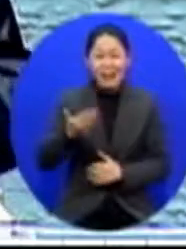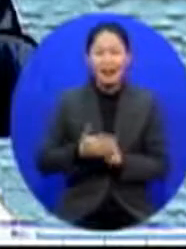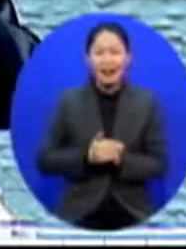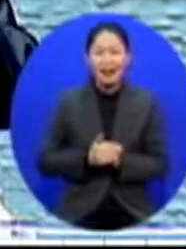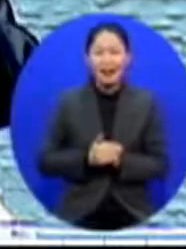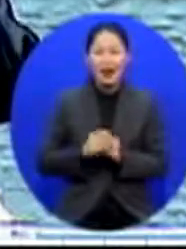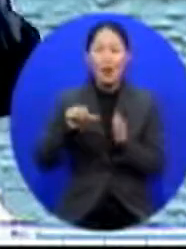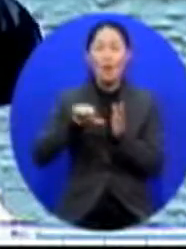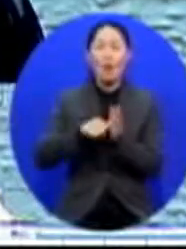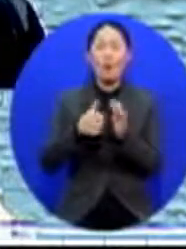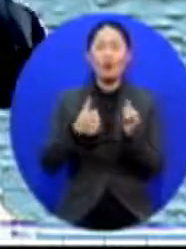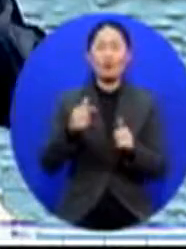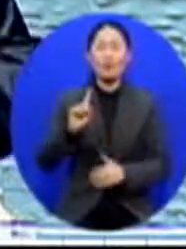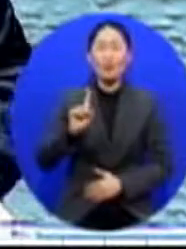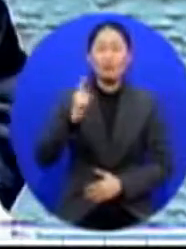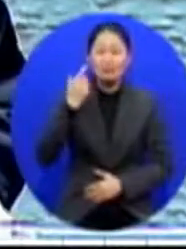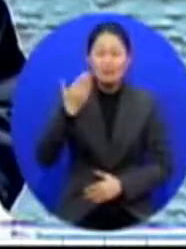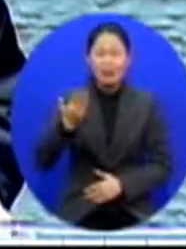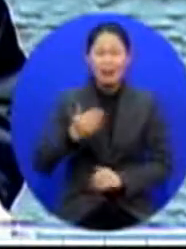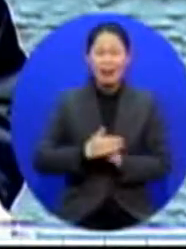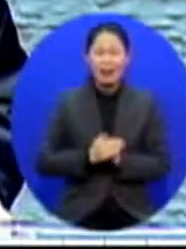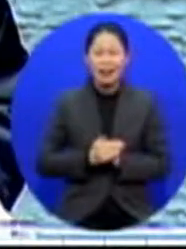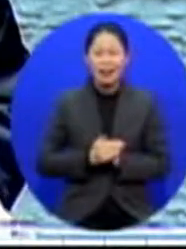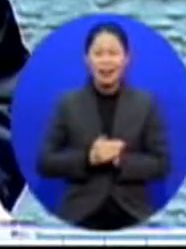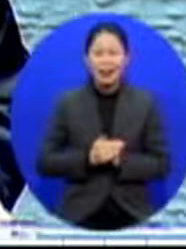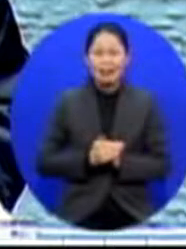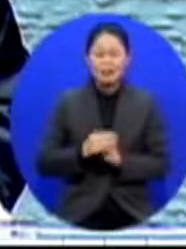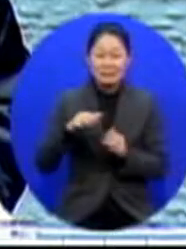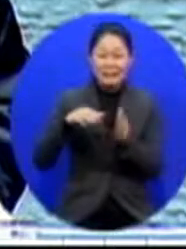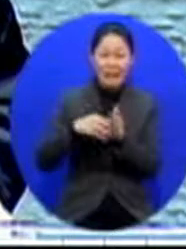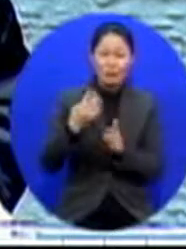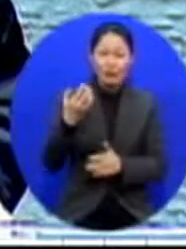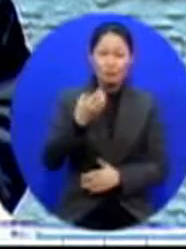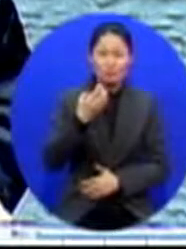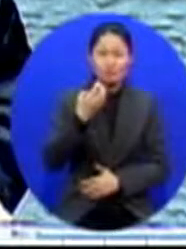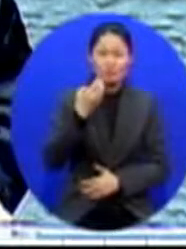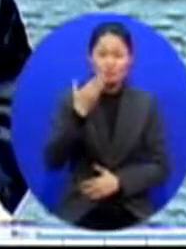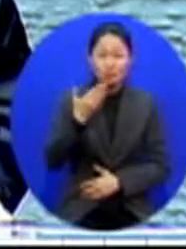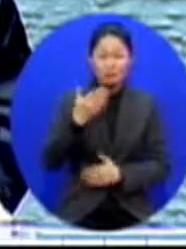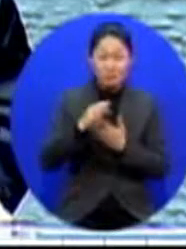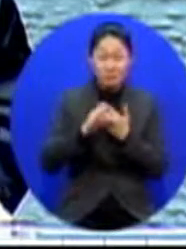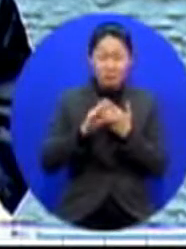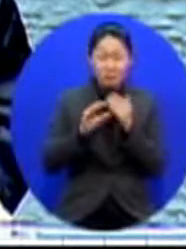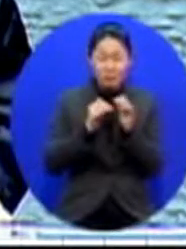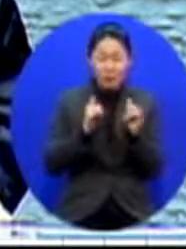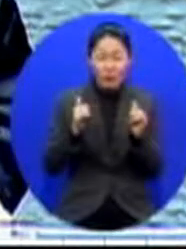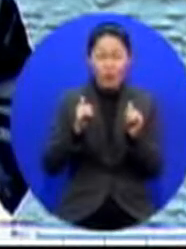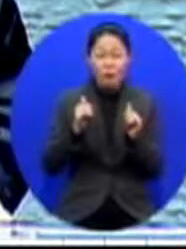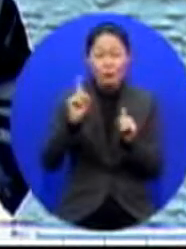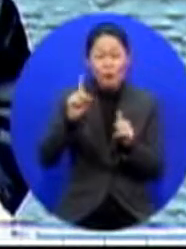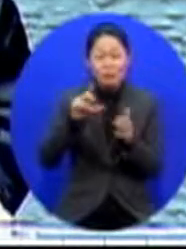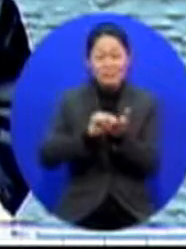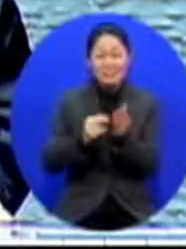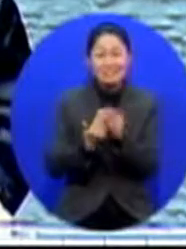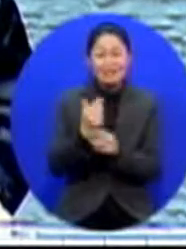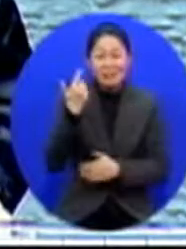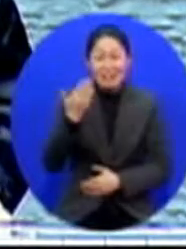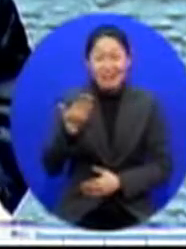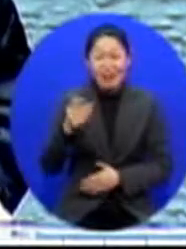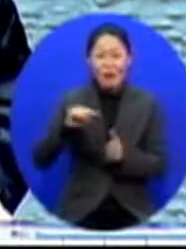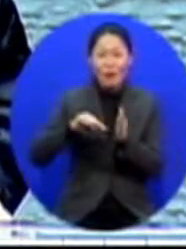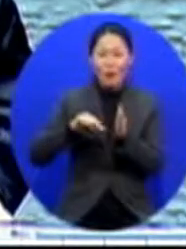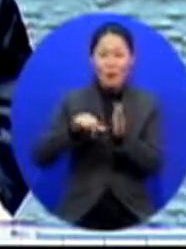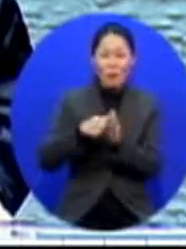500명 원동 슨 500명을 지점을 해요 499 명이면 뭐가 문제가 됩니까 올해 1형 이면 무슨